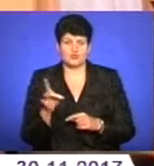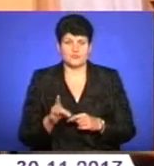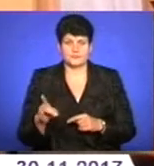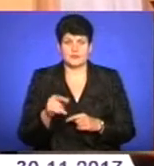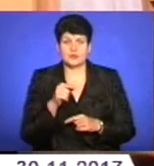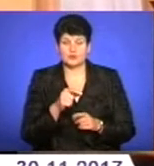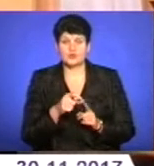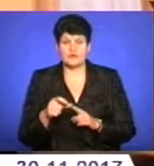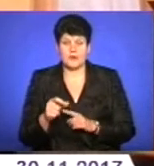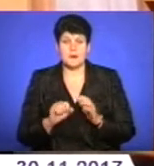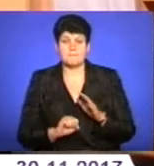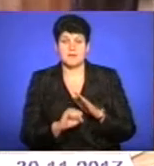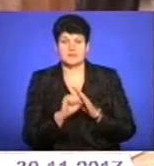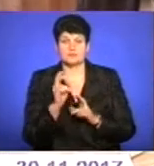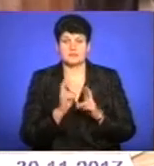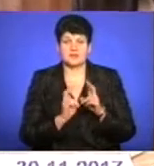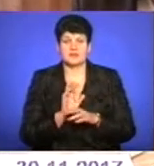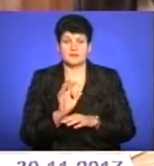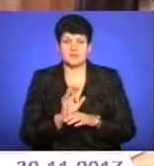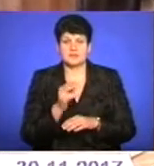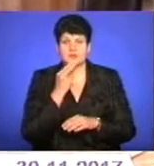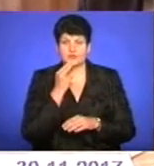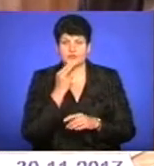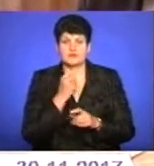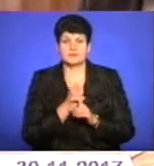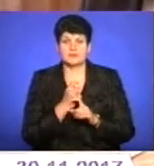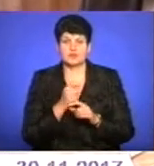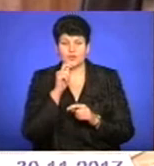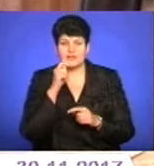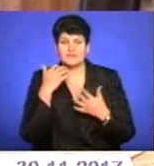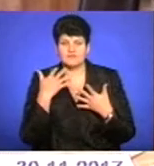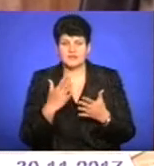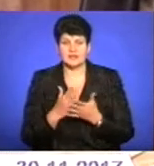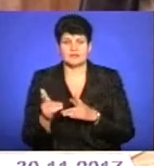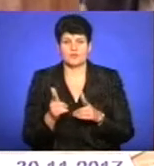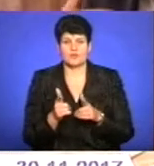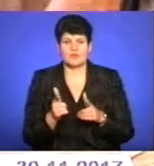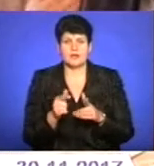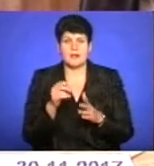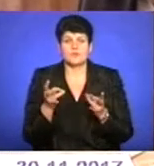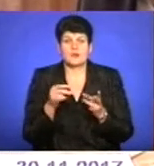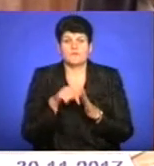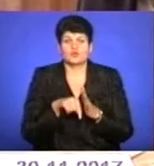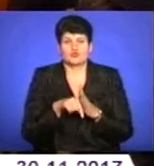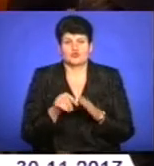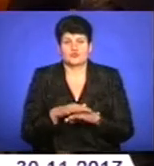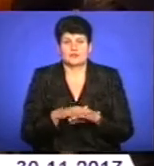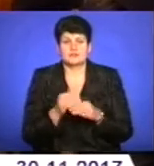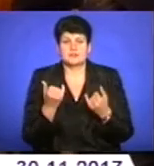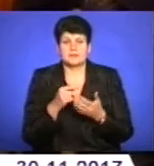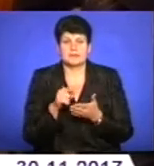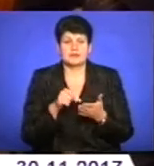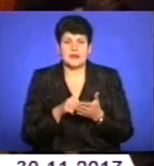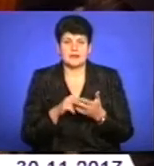його словами, базові підприємства для виробництва харчового спирту в Україні вже сформовані для потреб внутрішнього ринку. Наразі стоїть питання